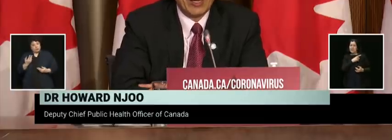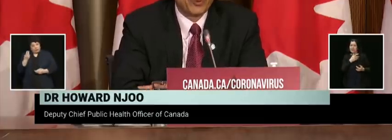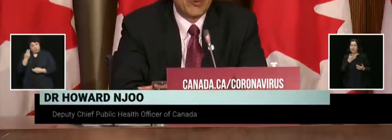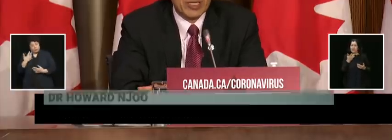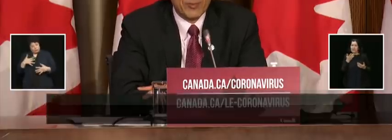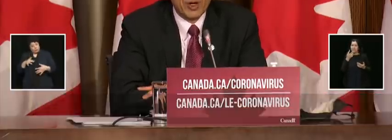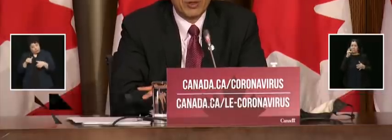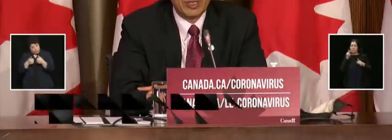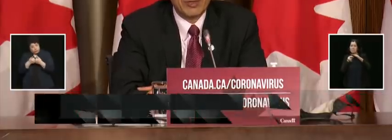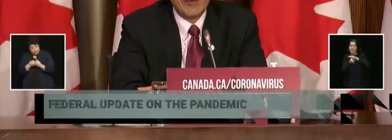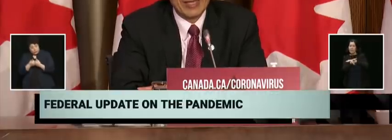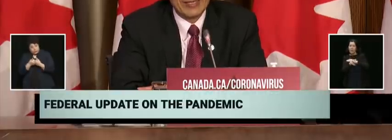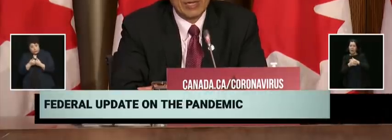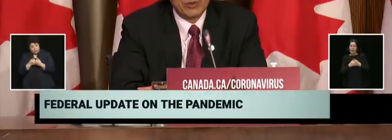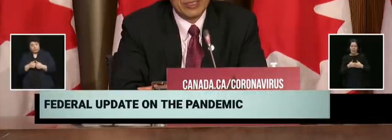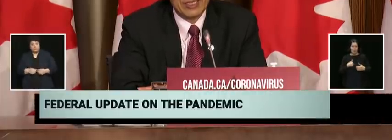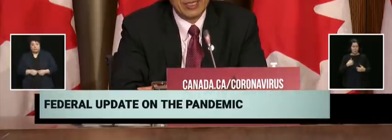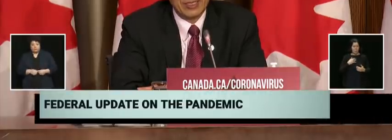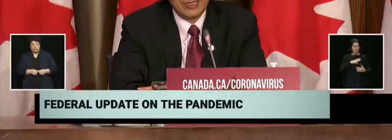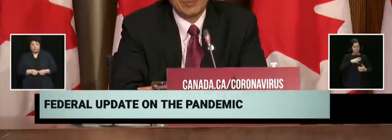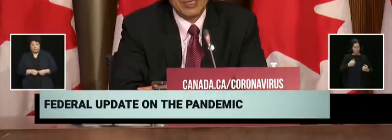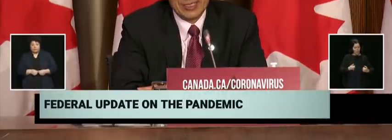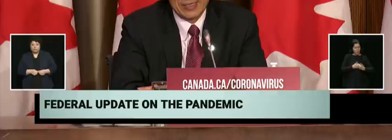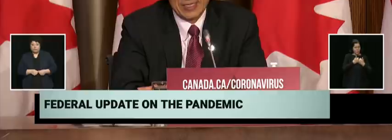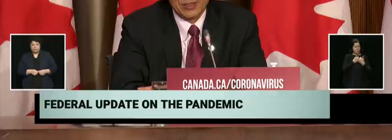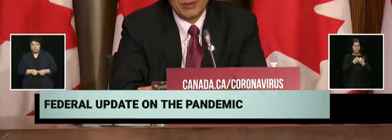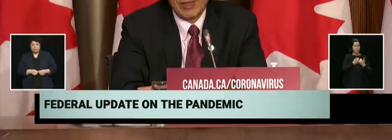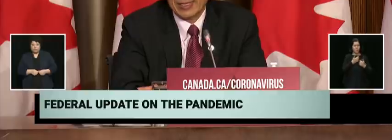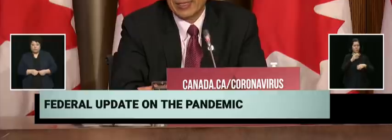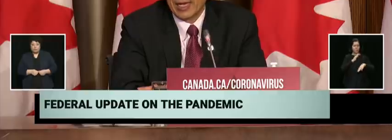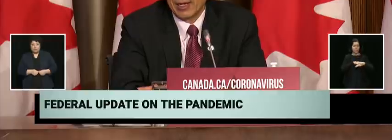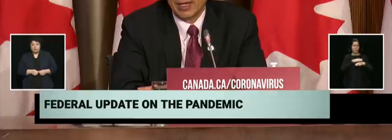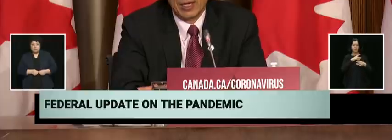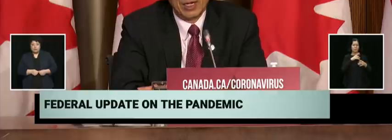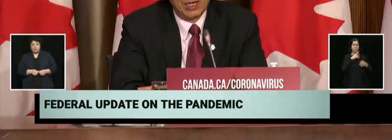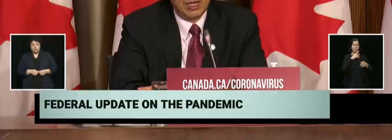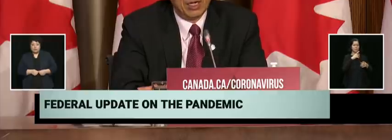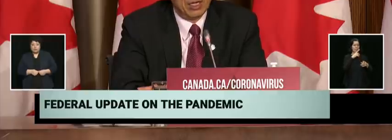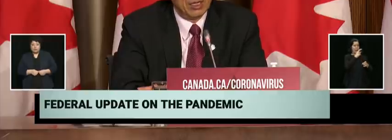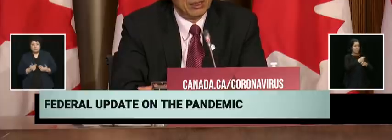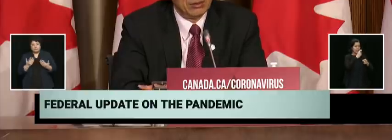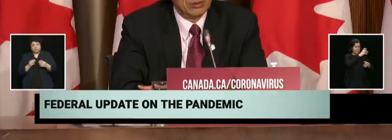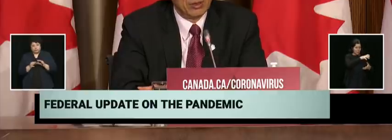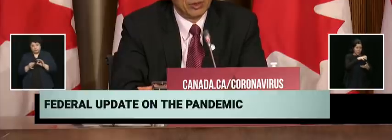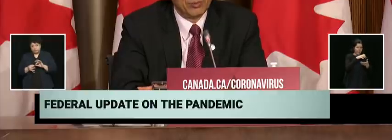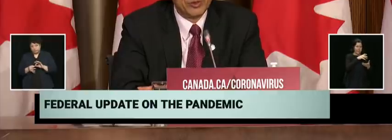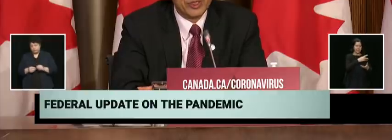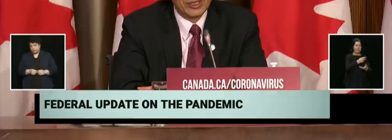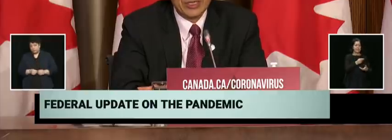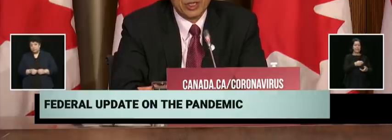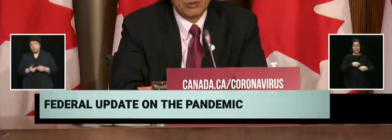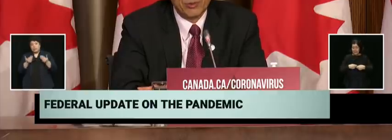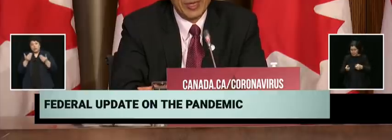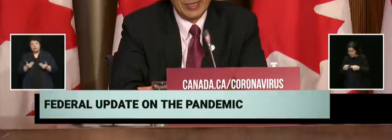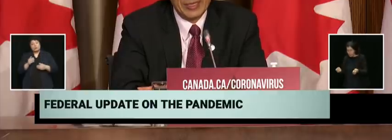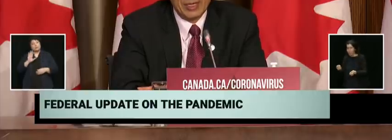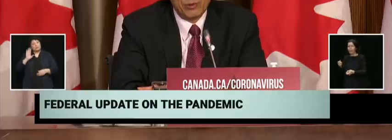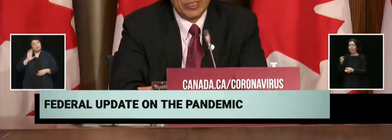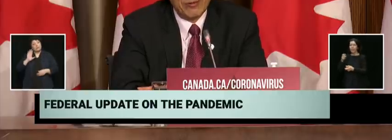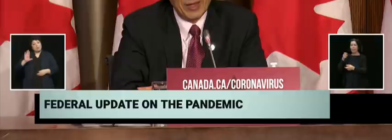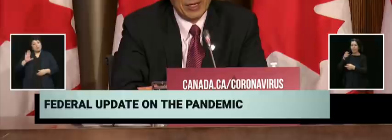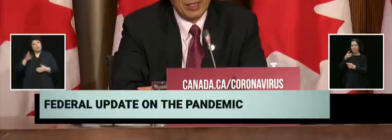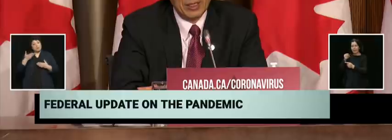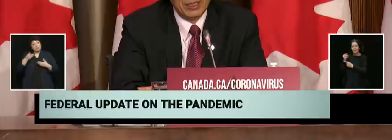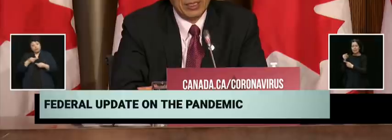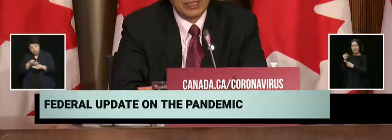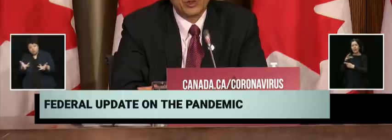avec l'approvisionnement des vaccins, aussi l'administration des vaccins dans plusieurs régions du pays,